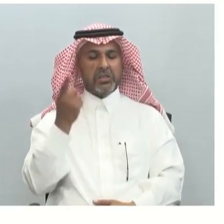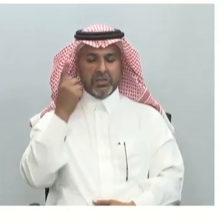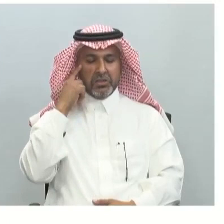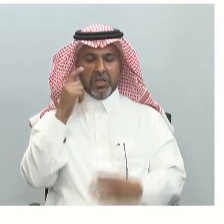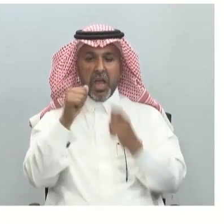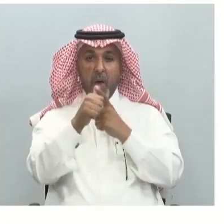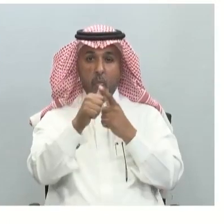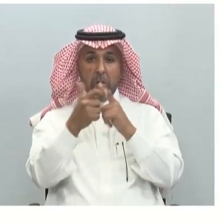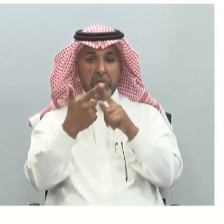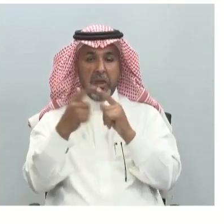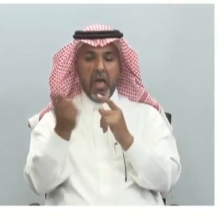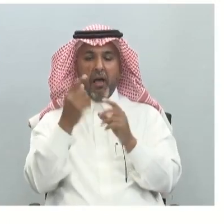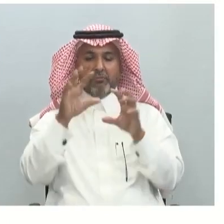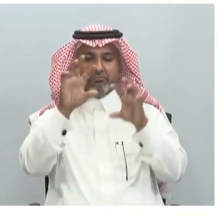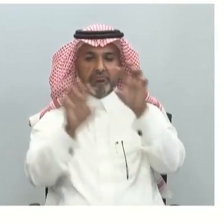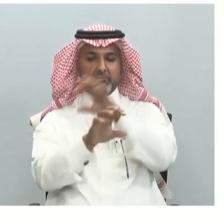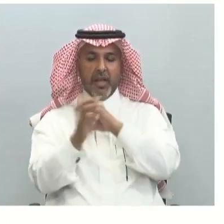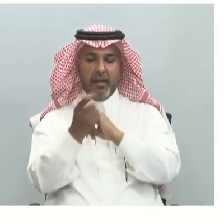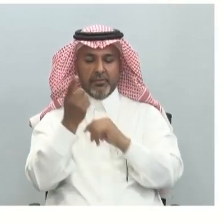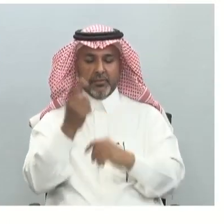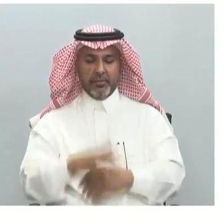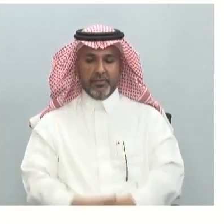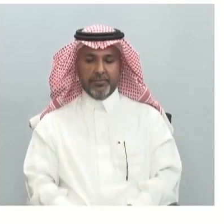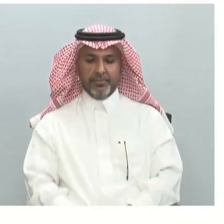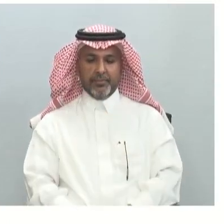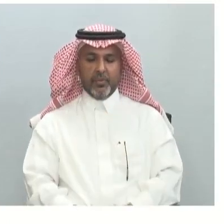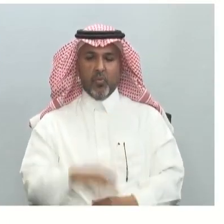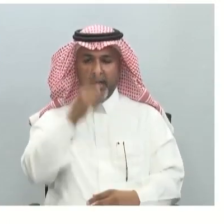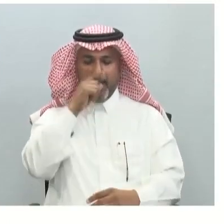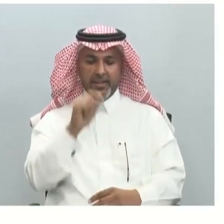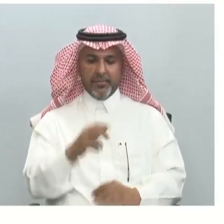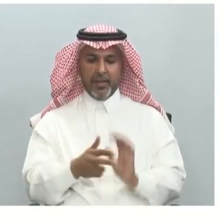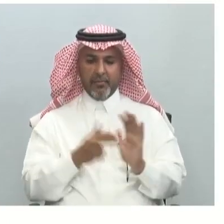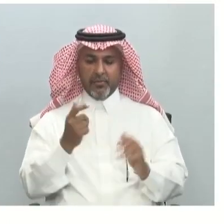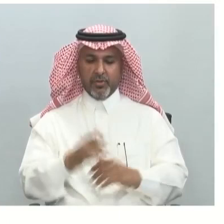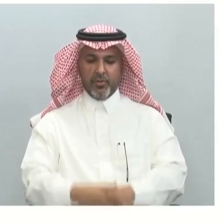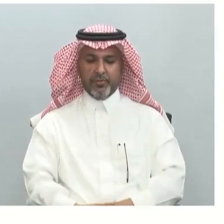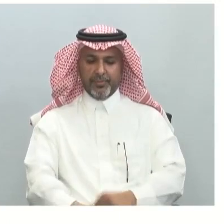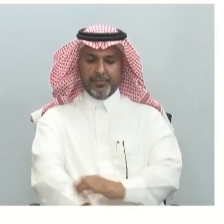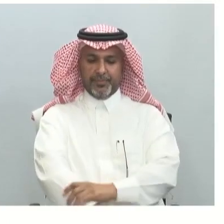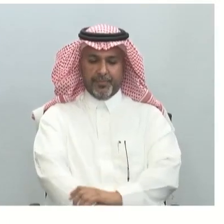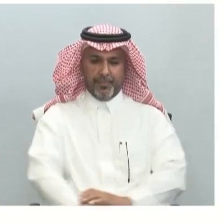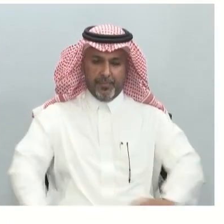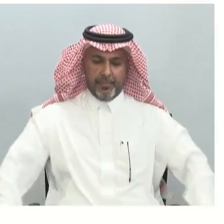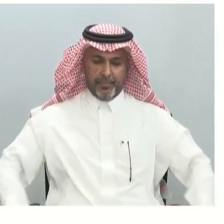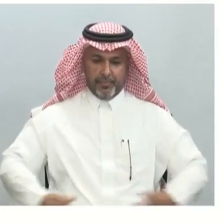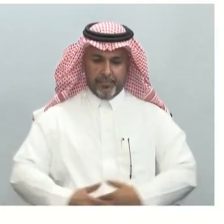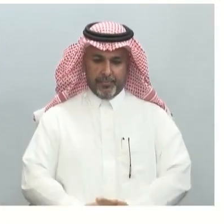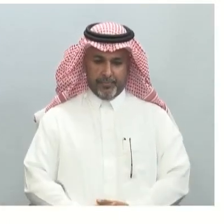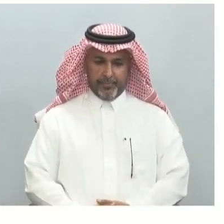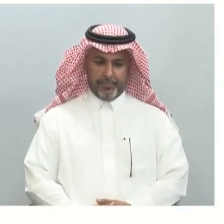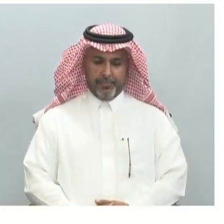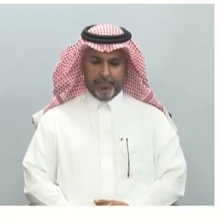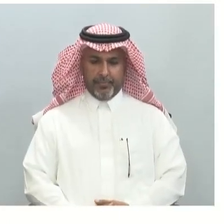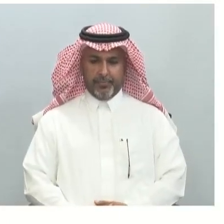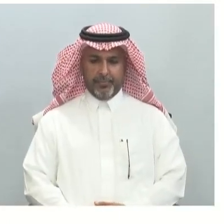يهم لان الضرب عمليه ابداليه سالب اثنين وسالب ثلاثه موجب سته سالب اثنين زائد سالب